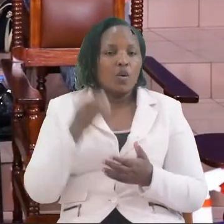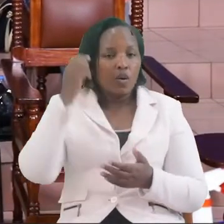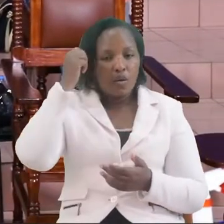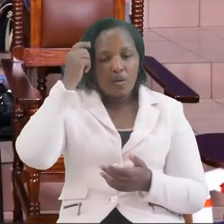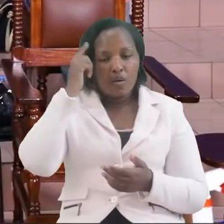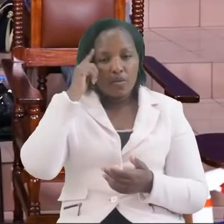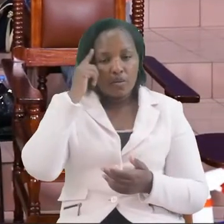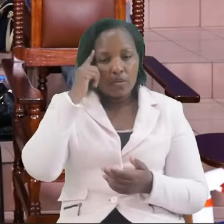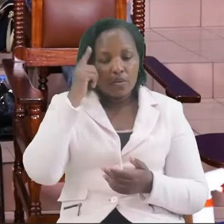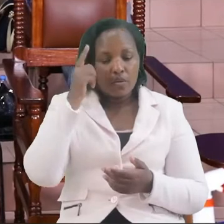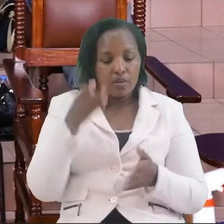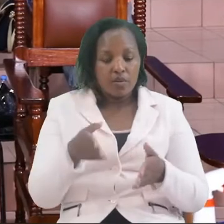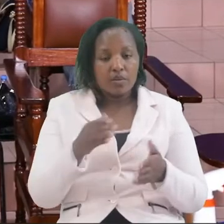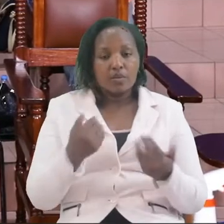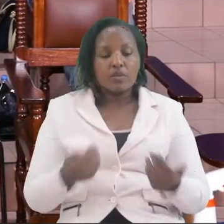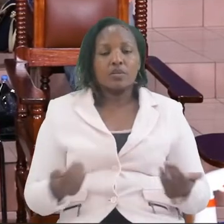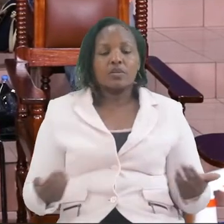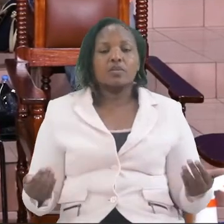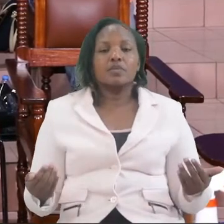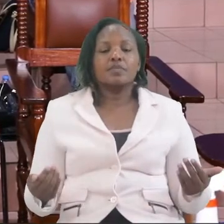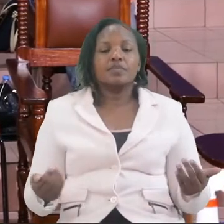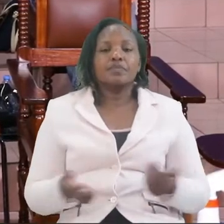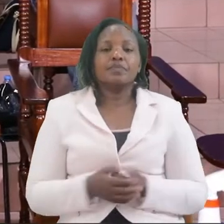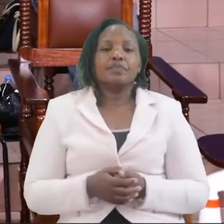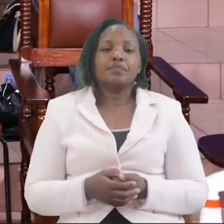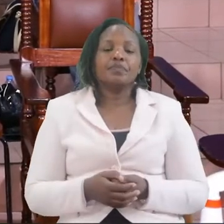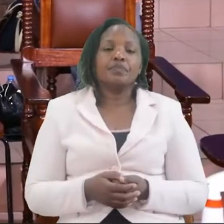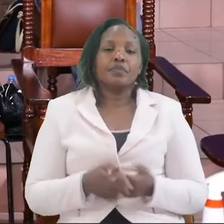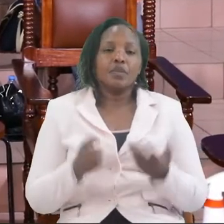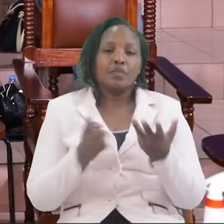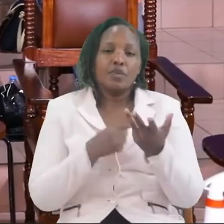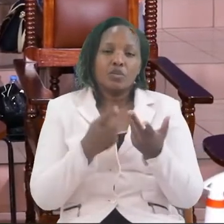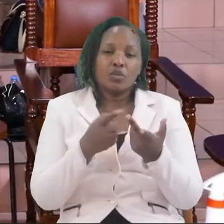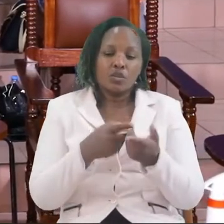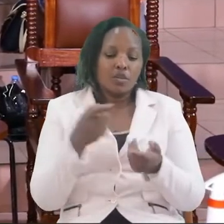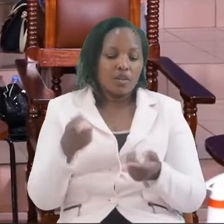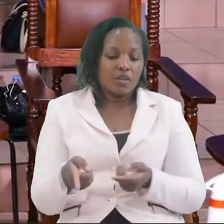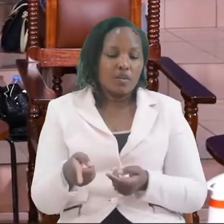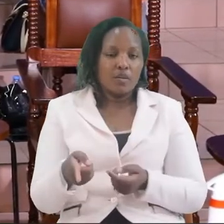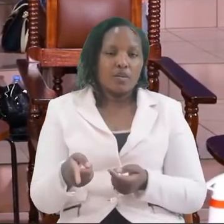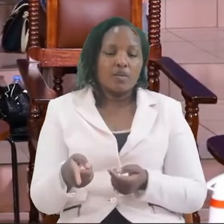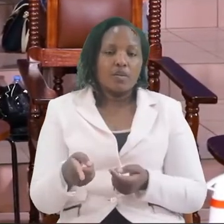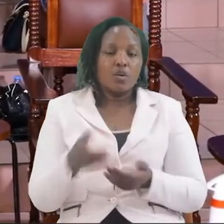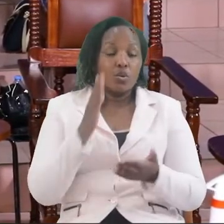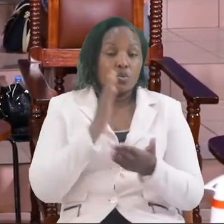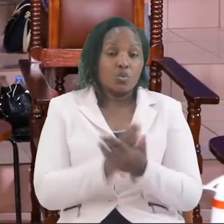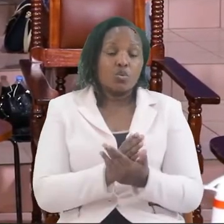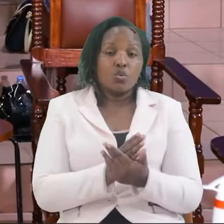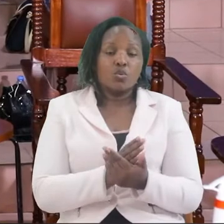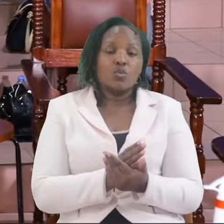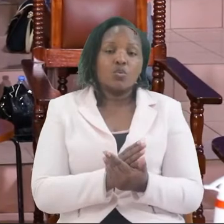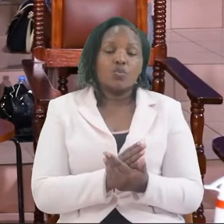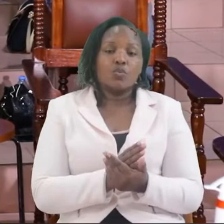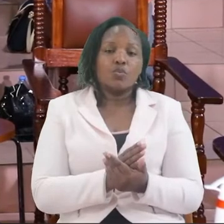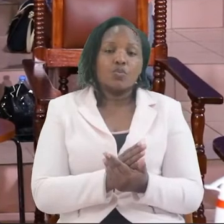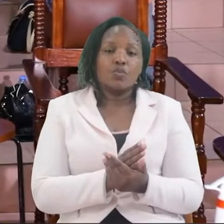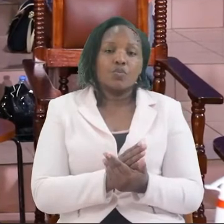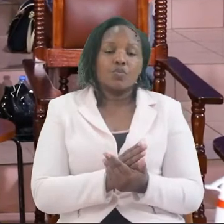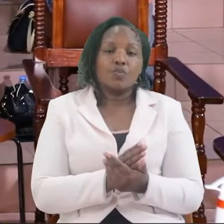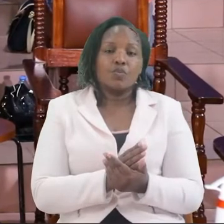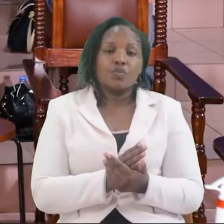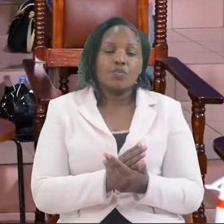yatafakari hayo. Kuna mambo hayo yametajwa. Yamesema ukweli, yamesema